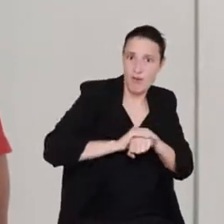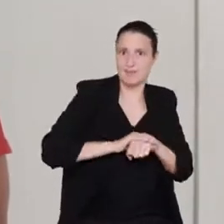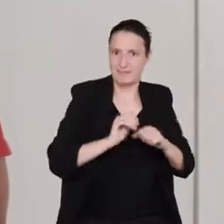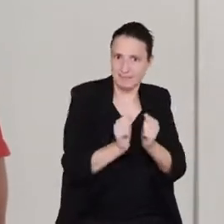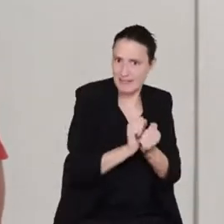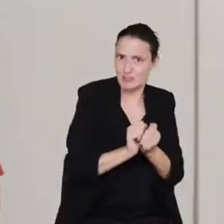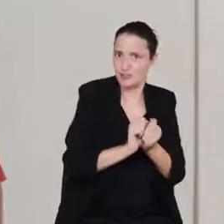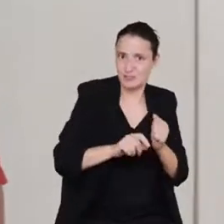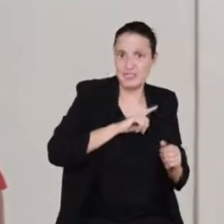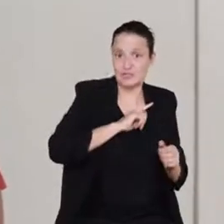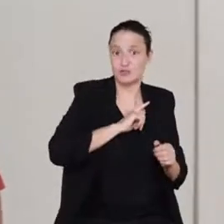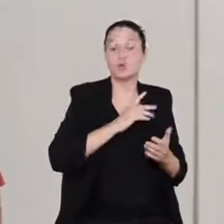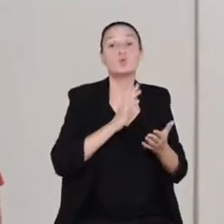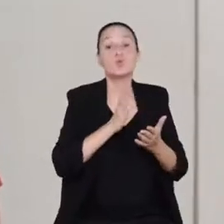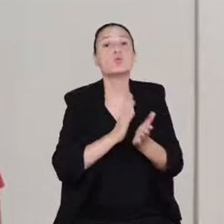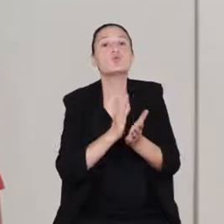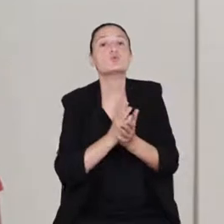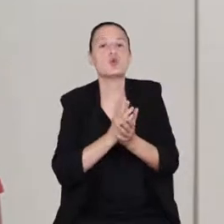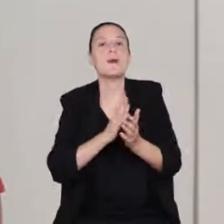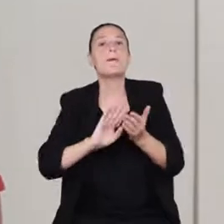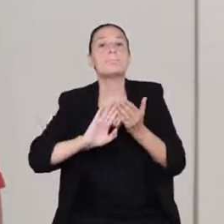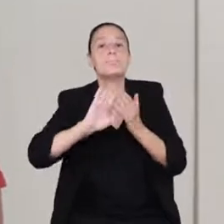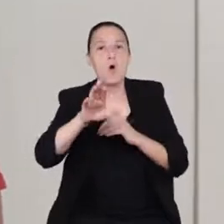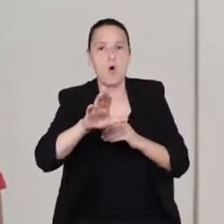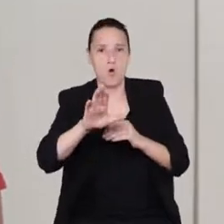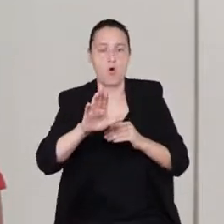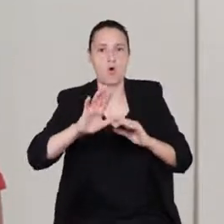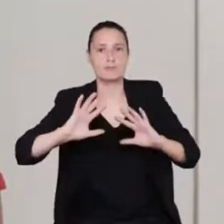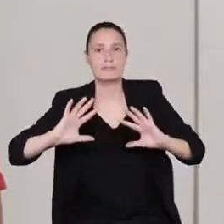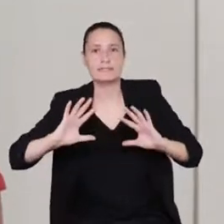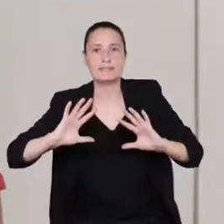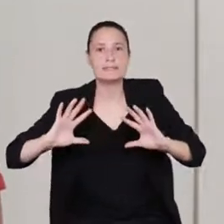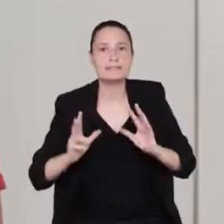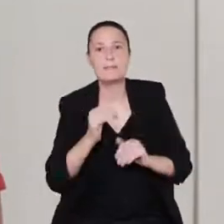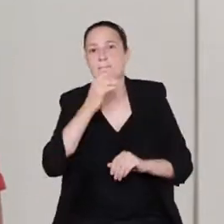Mówię o okresie po zamachu majowym, rzecz jasna.